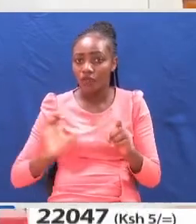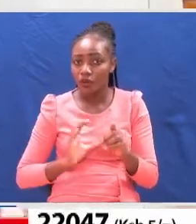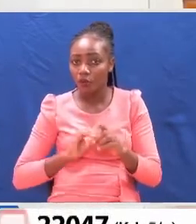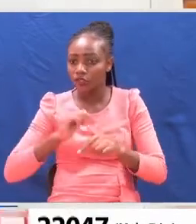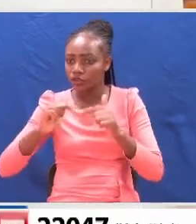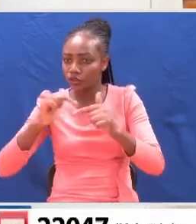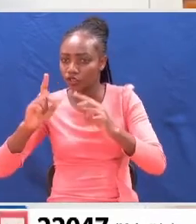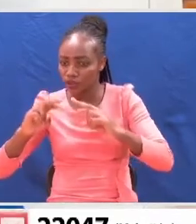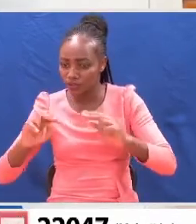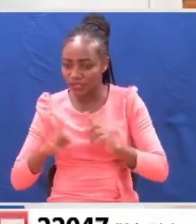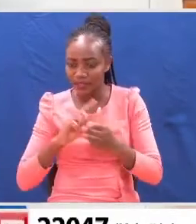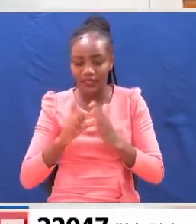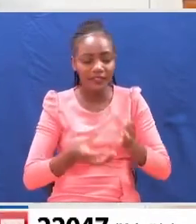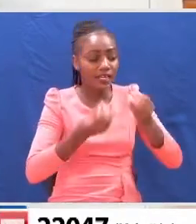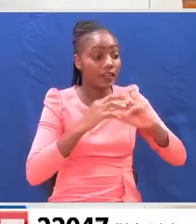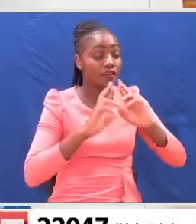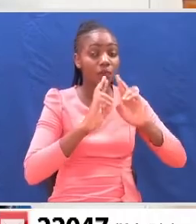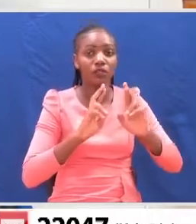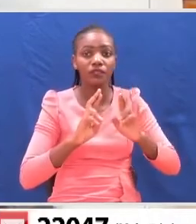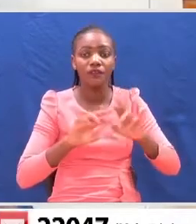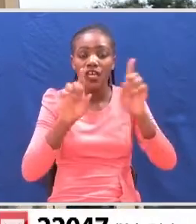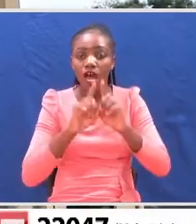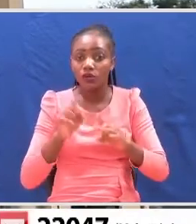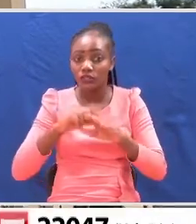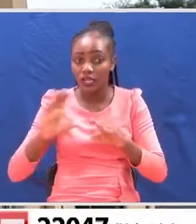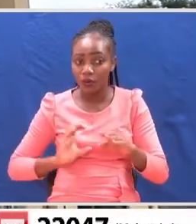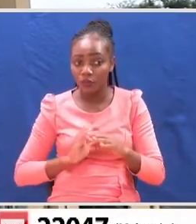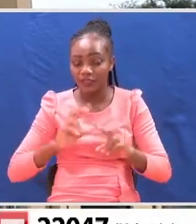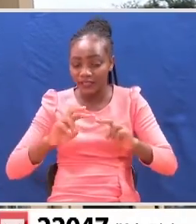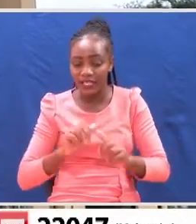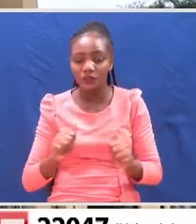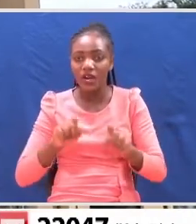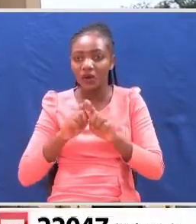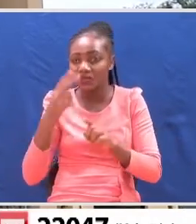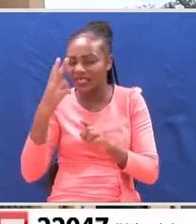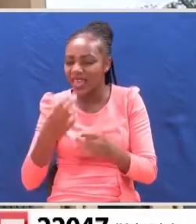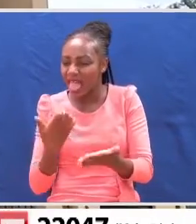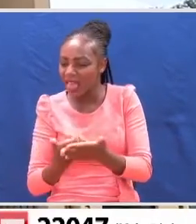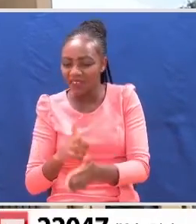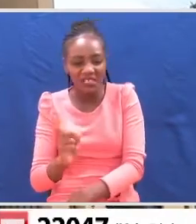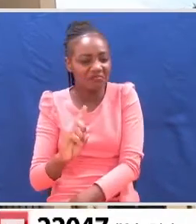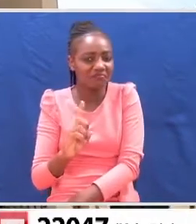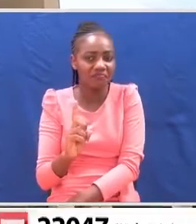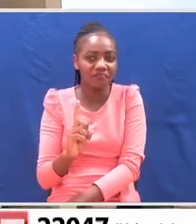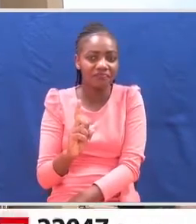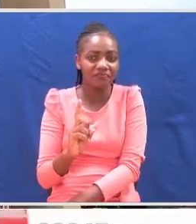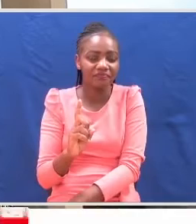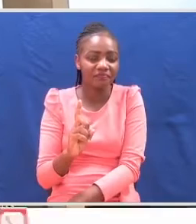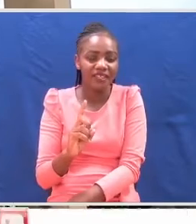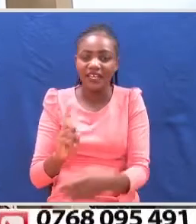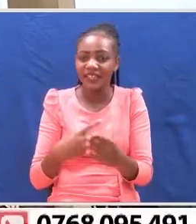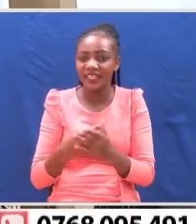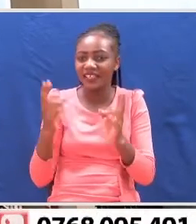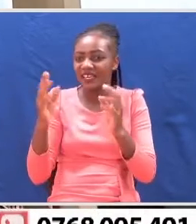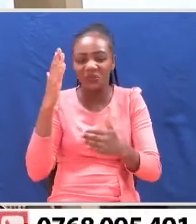walete report. Na unajua kama wana committee kichunguza na ipate kwamba hakuna hatia kwa zile charges, hiyo